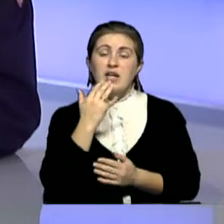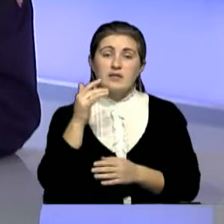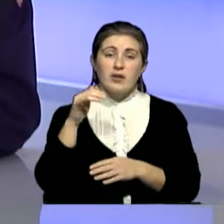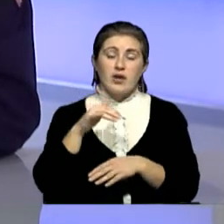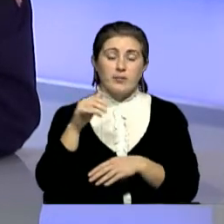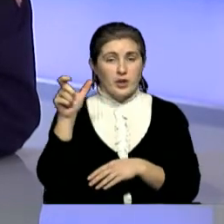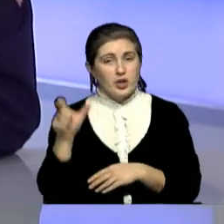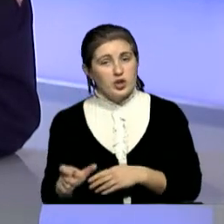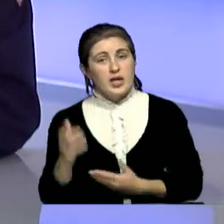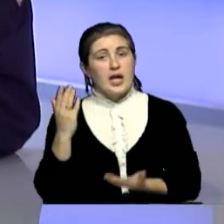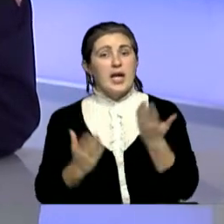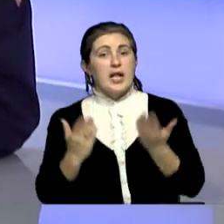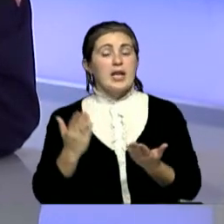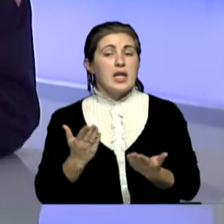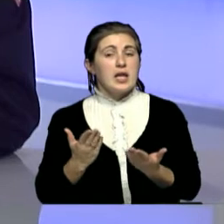гражданина, либо лица